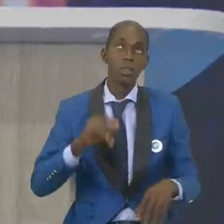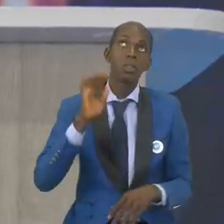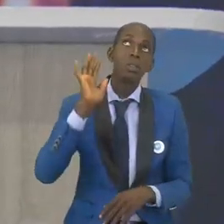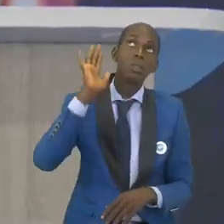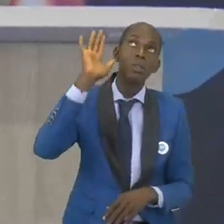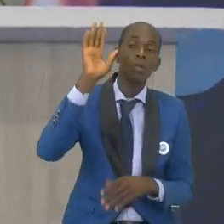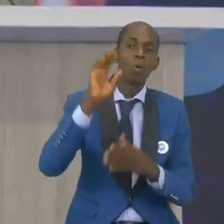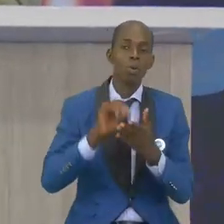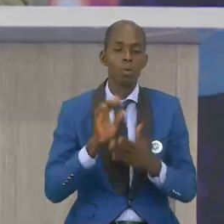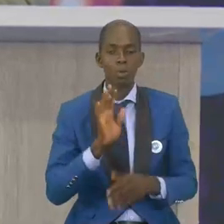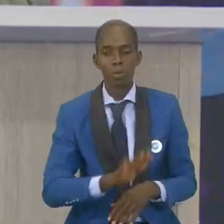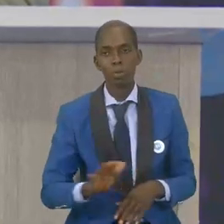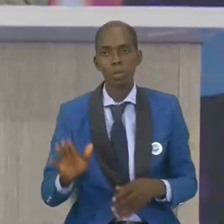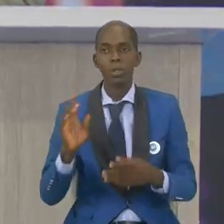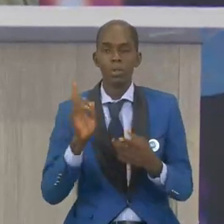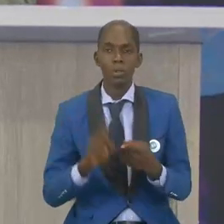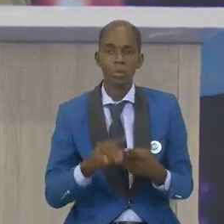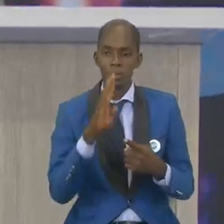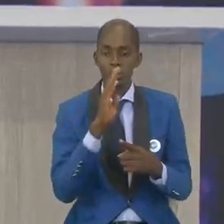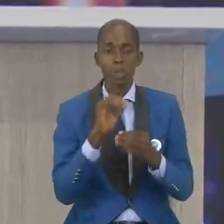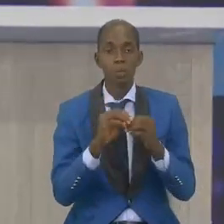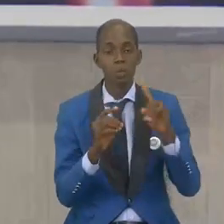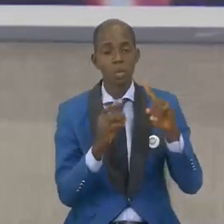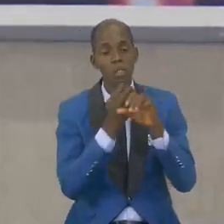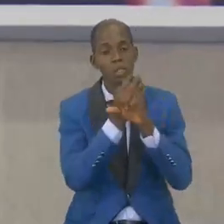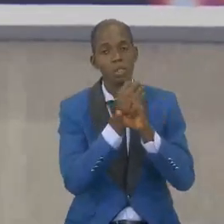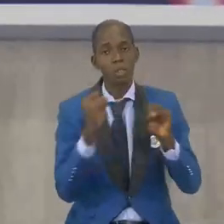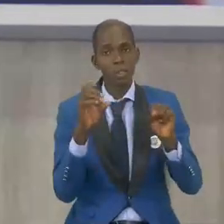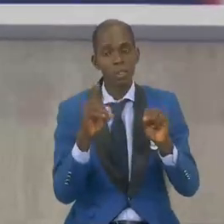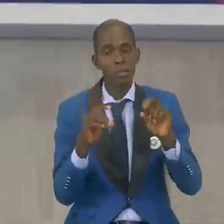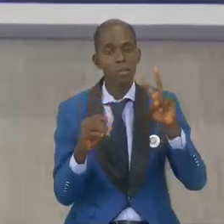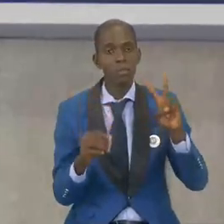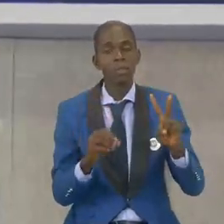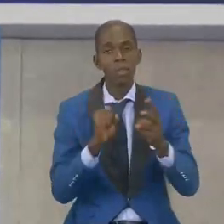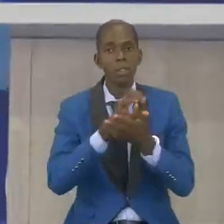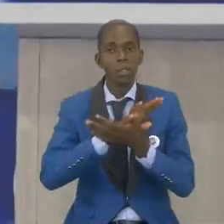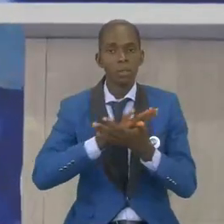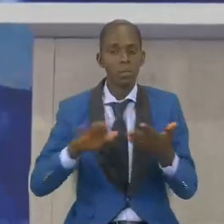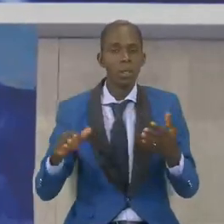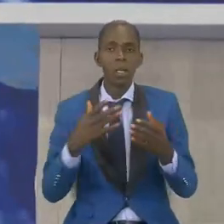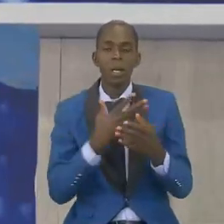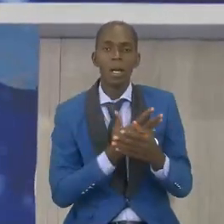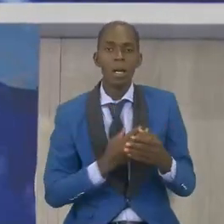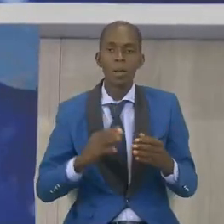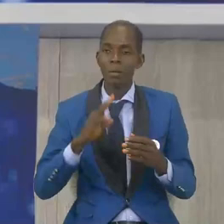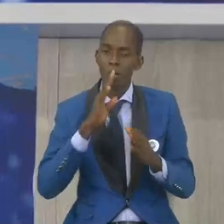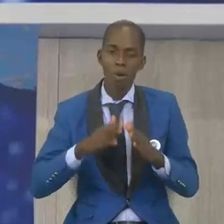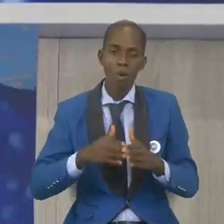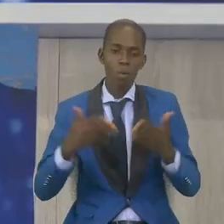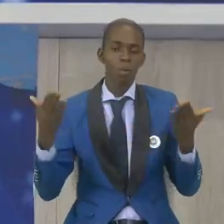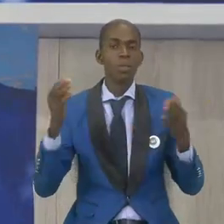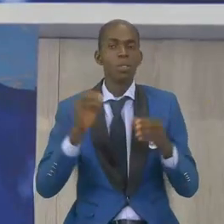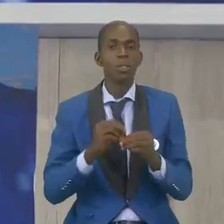que le Seigneur appelle ses enfants à, ses enfants sauvés,